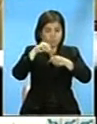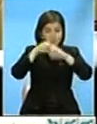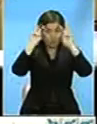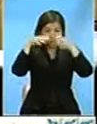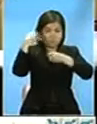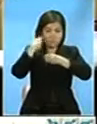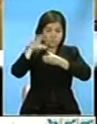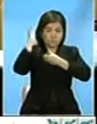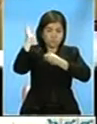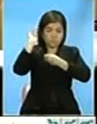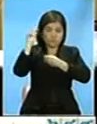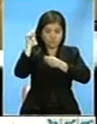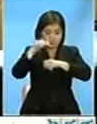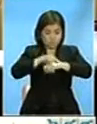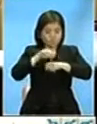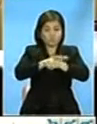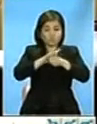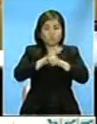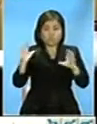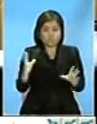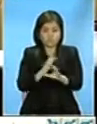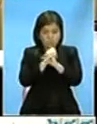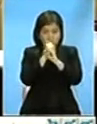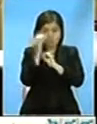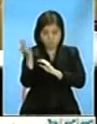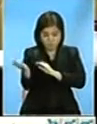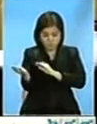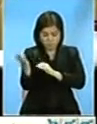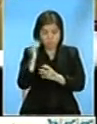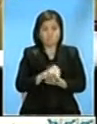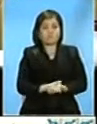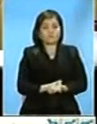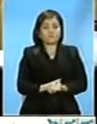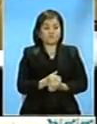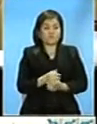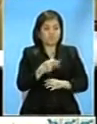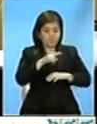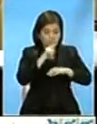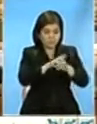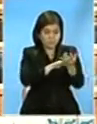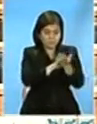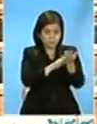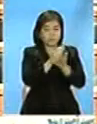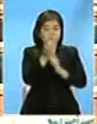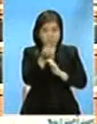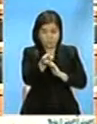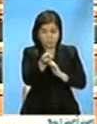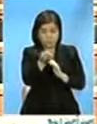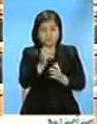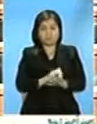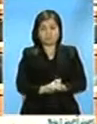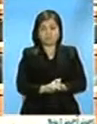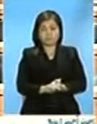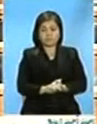วลาพอสมควรแล้วครับผมว่าน่าจะสรุปได้แล้วครับ ท่านประธานครับผมขออนุญาตอีกสักเล็กน้อยนะครับที่จริง